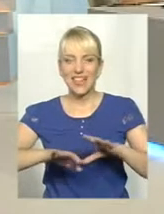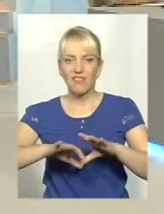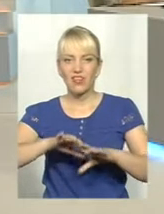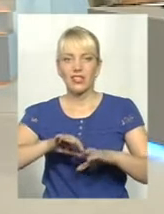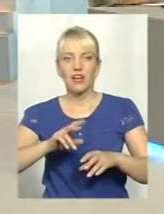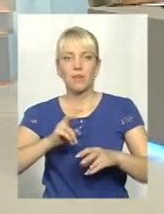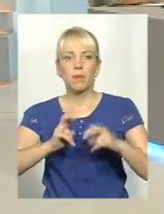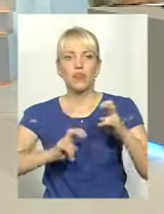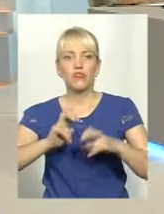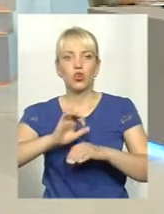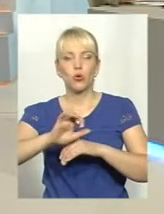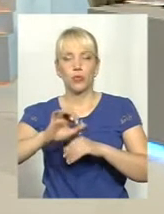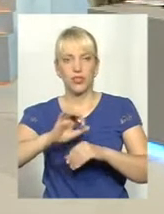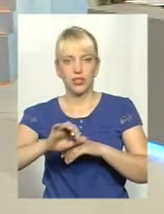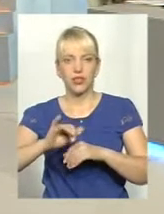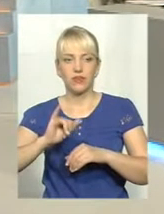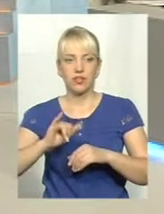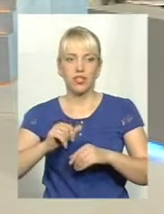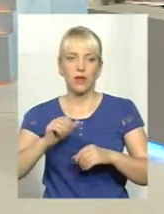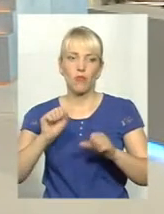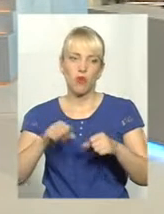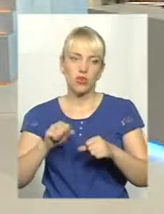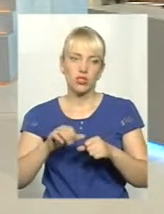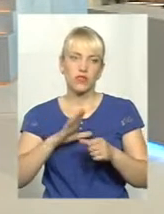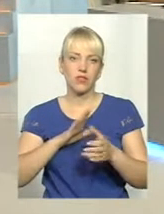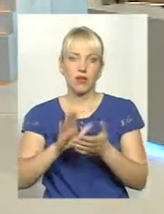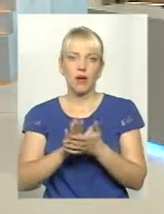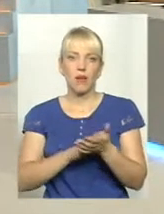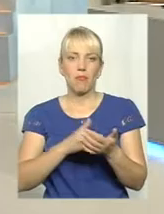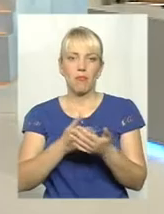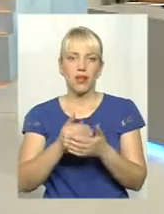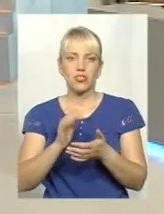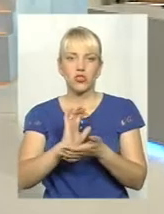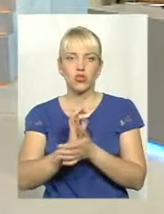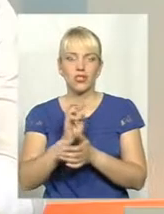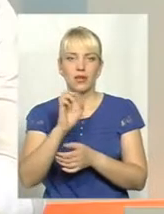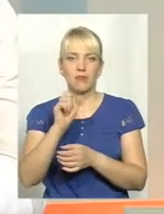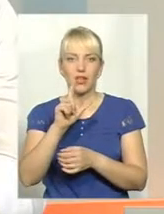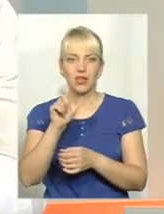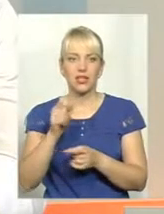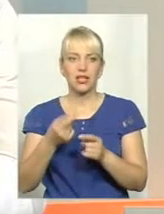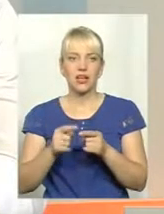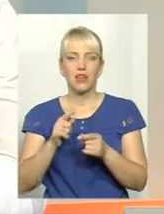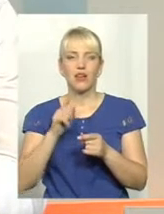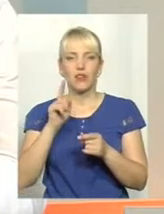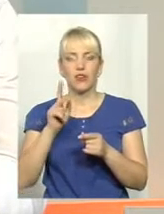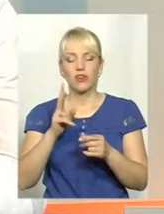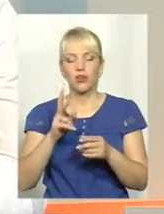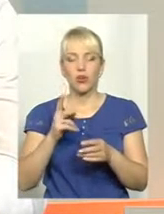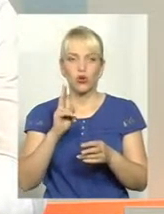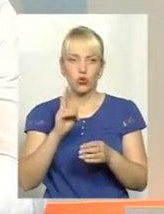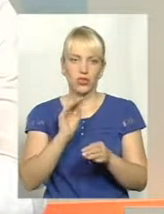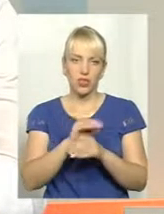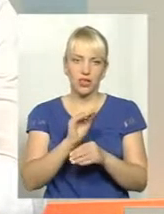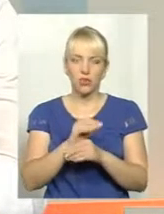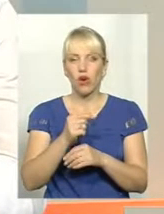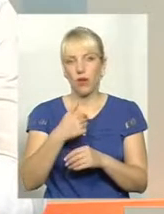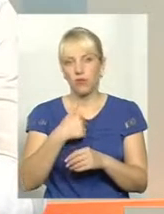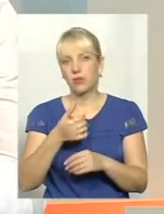так? Звичайно. Я ставлюсь до цього дуже позитивно і теж завжди дивлюсь виробника і надаю